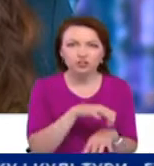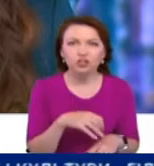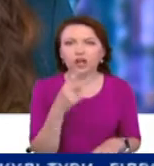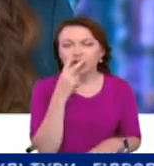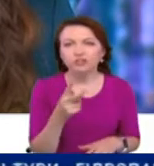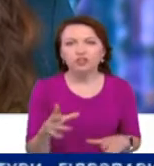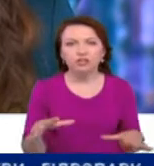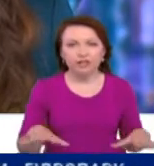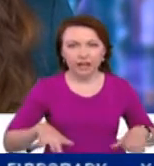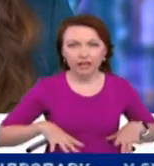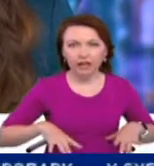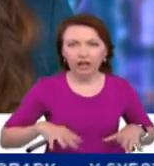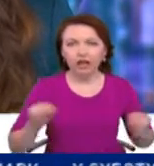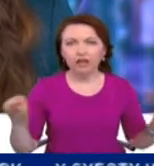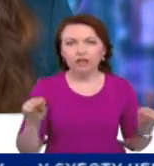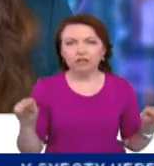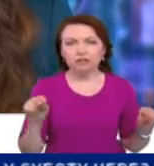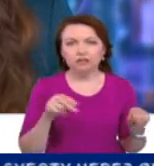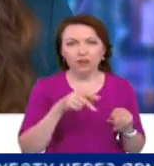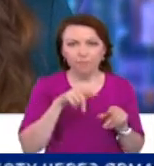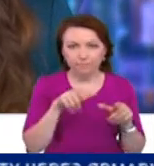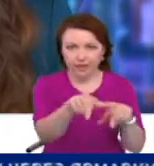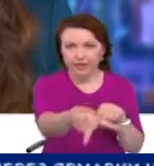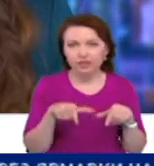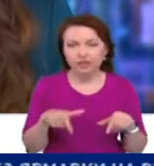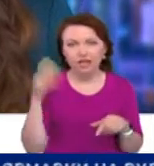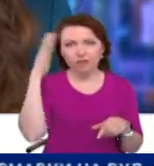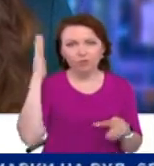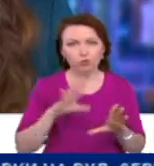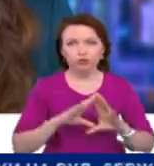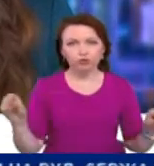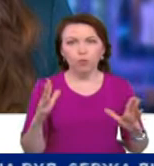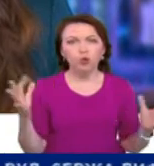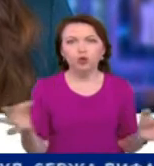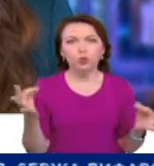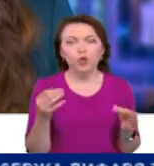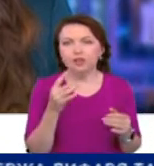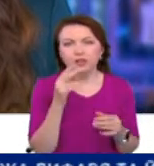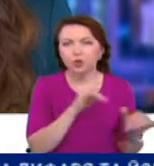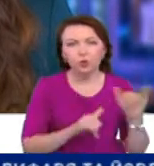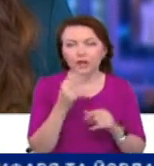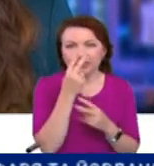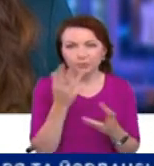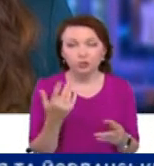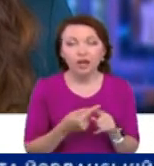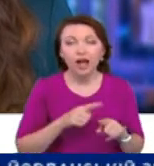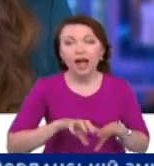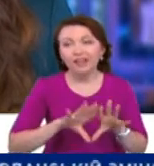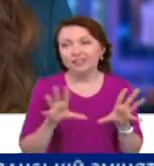тренера, трамплин и воду. Все. Больше ты никуда не смотришь. Поэтому это все